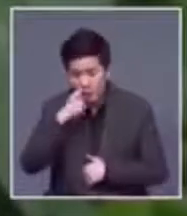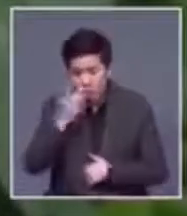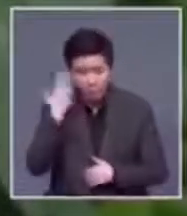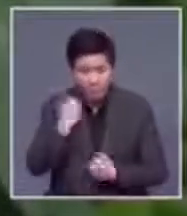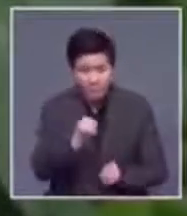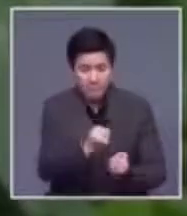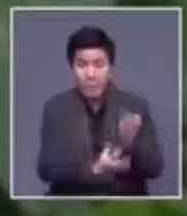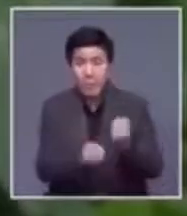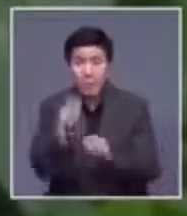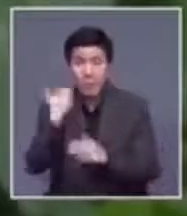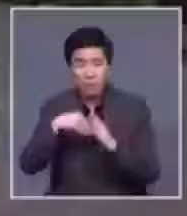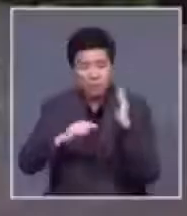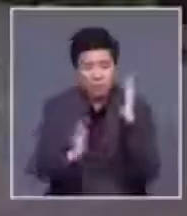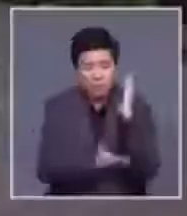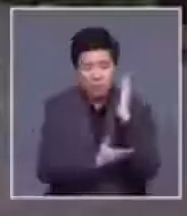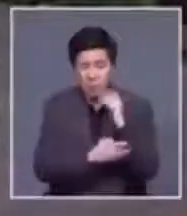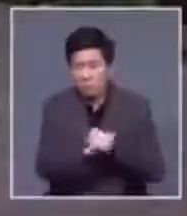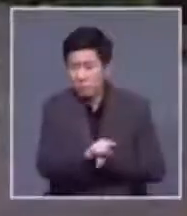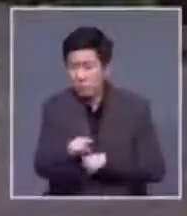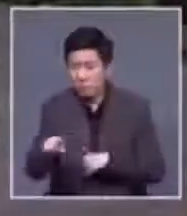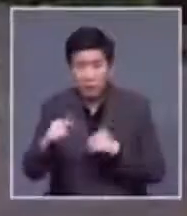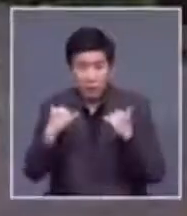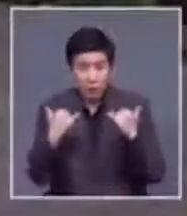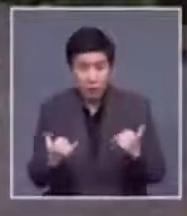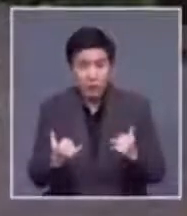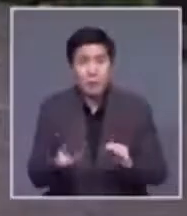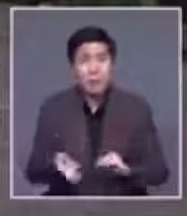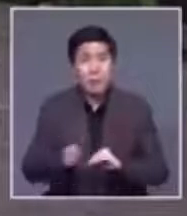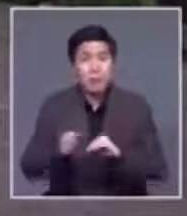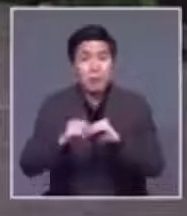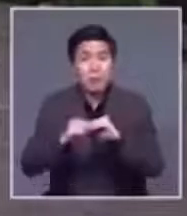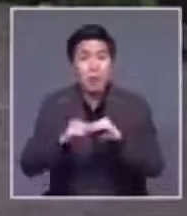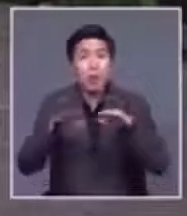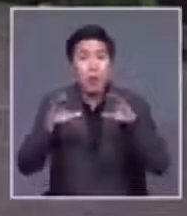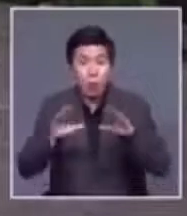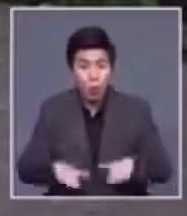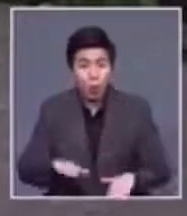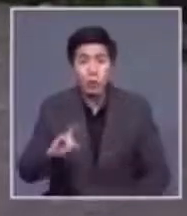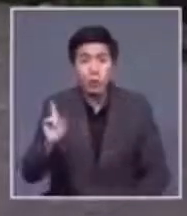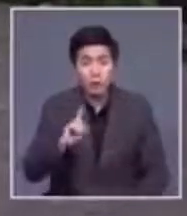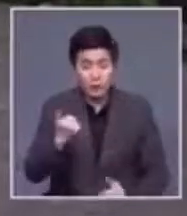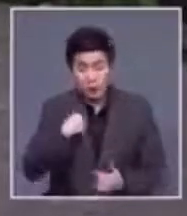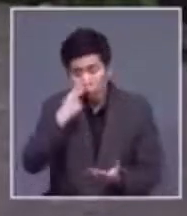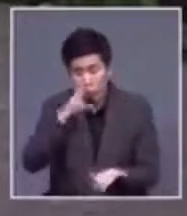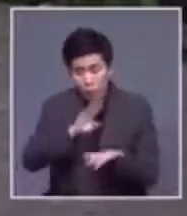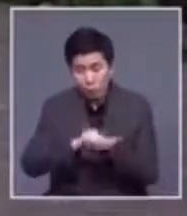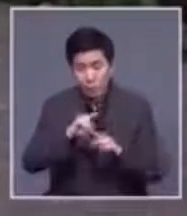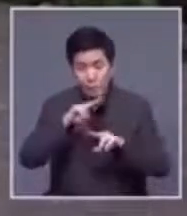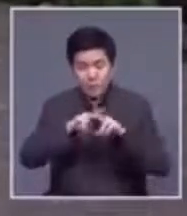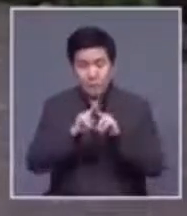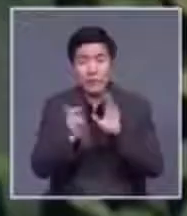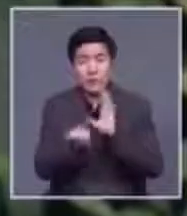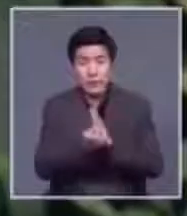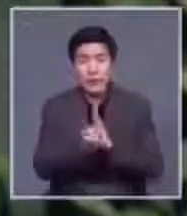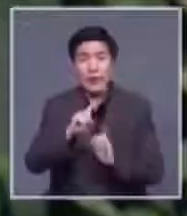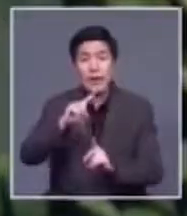ายไปพื้นที่ป่าที่เคยถูกรุกรานกับณวันนี้มันเพิ่มขึ้นหรือมันลดลงยังไง คือต้องเรียนอย่างนี้ว่าจากข้อมูลดาวเทียมนะครับพฤษภ